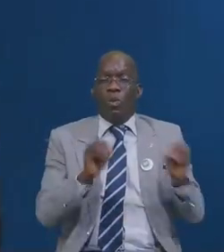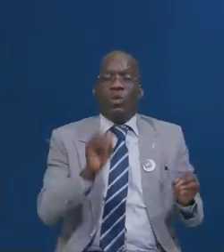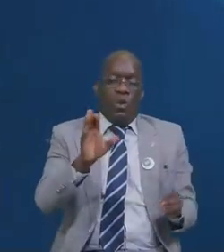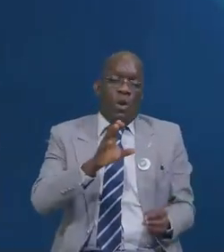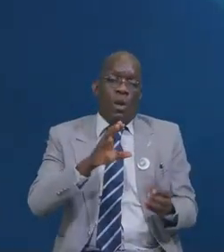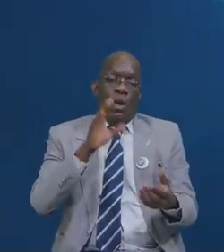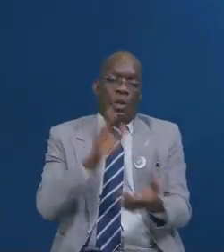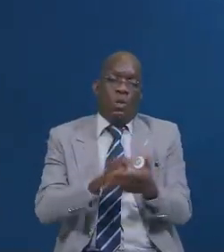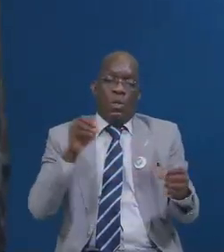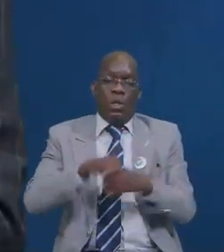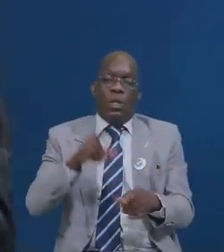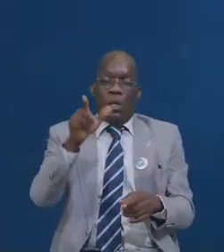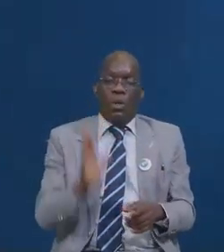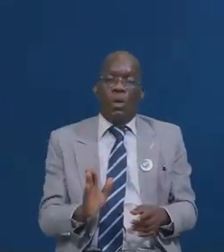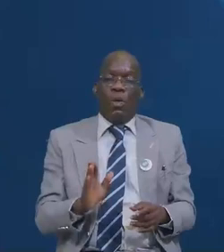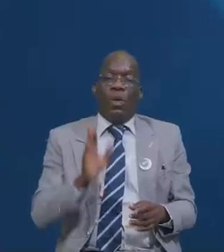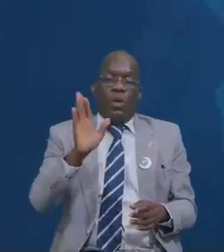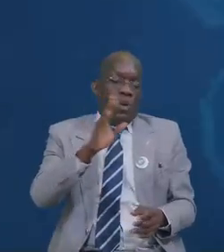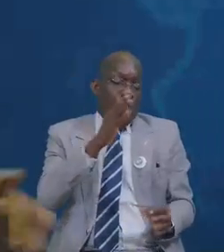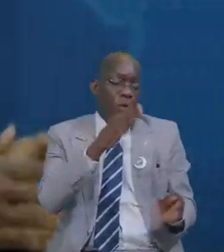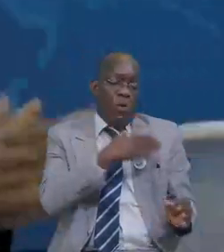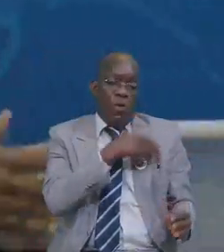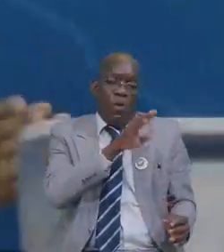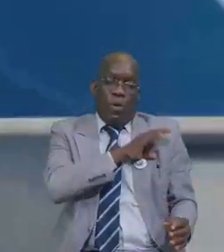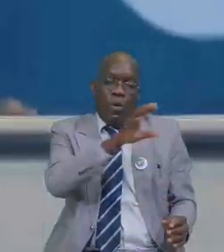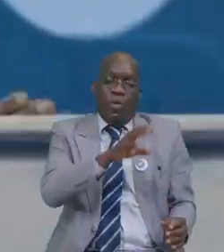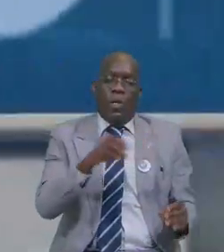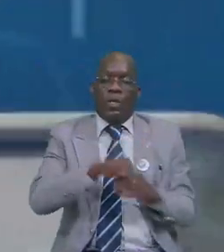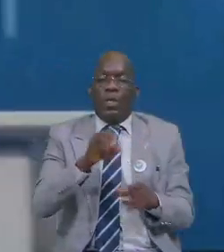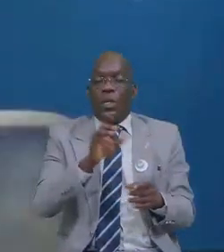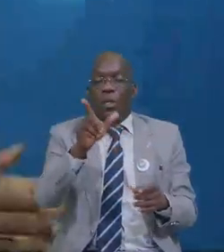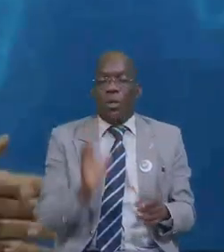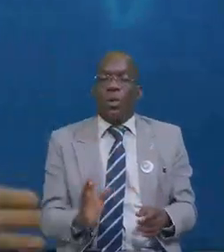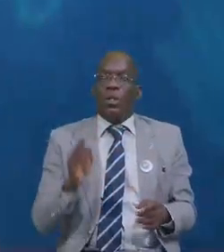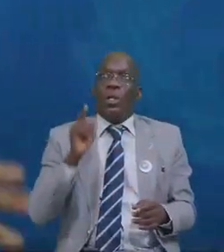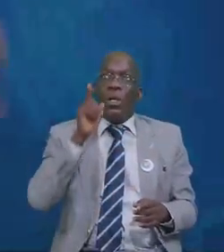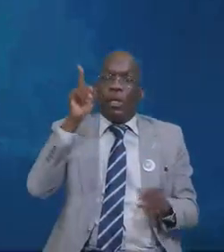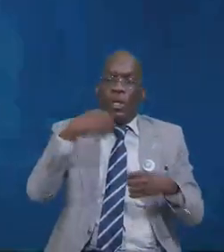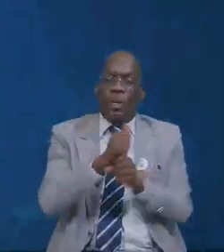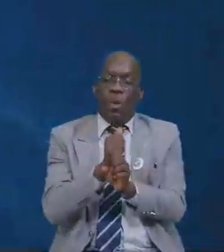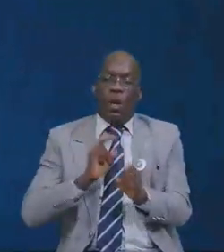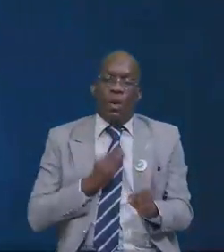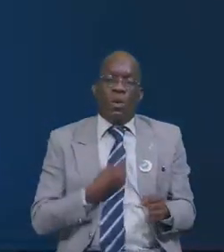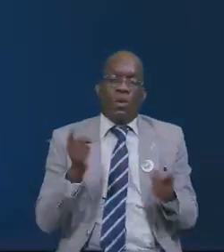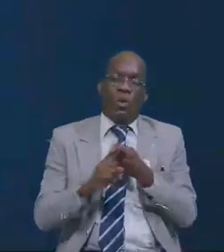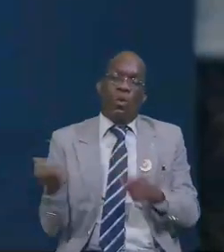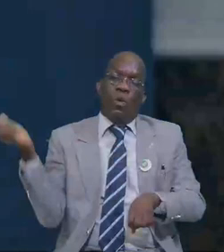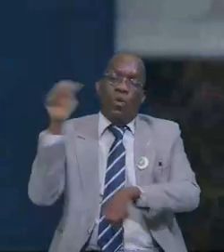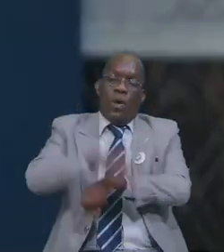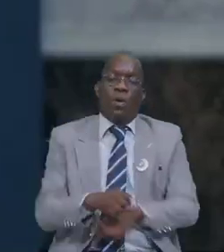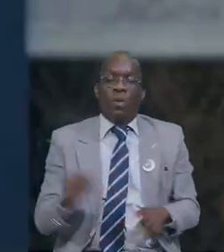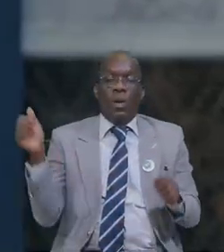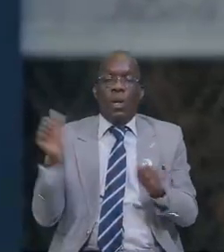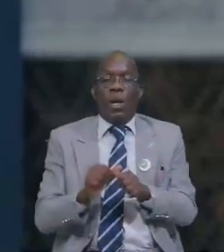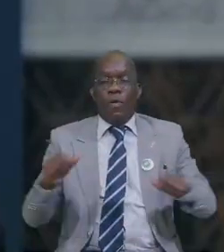confiance en Dieu, ta foi en Dieu, ta confiance en Dieu, il nous fait